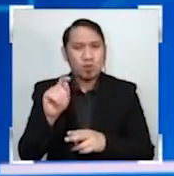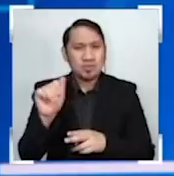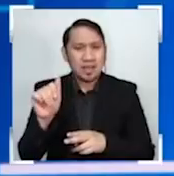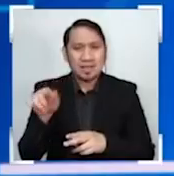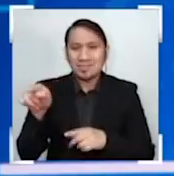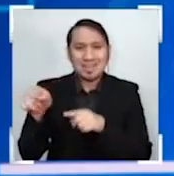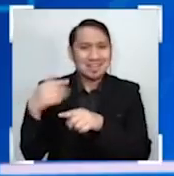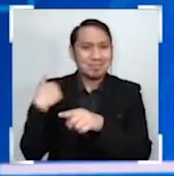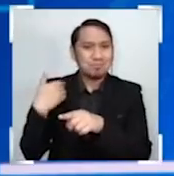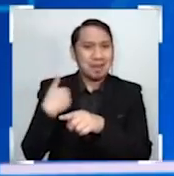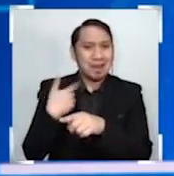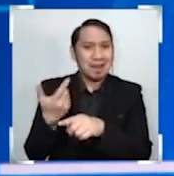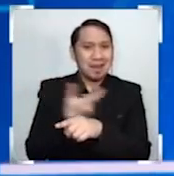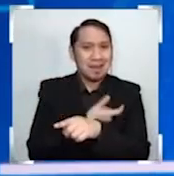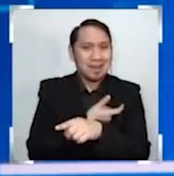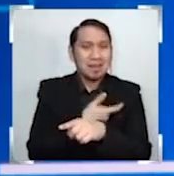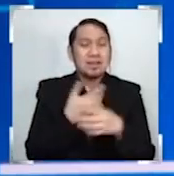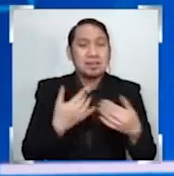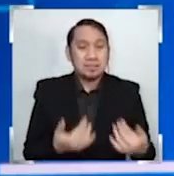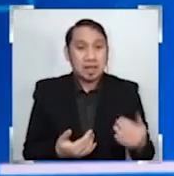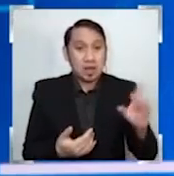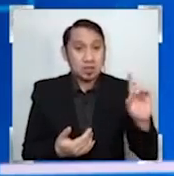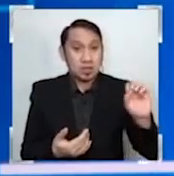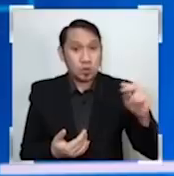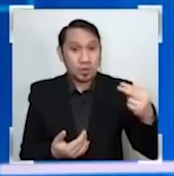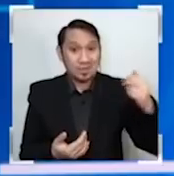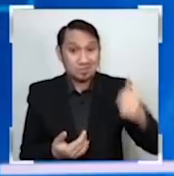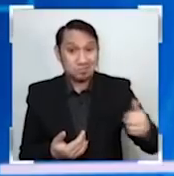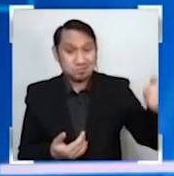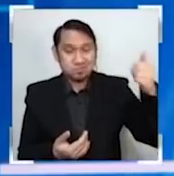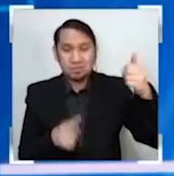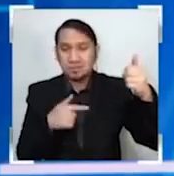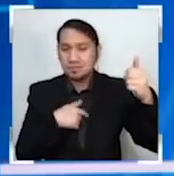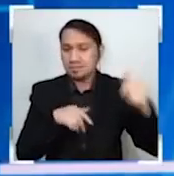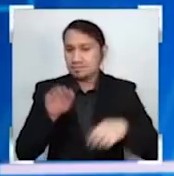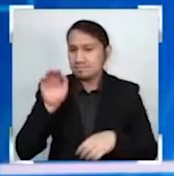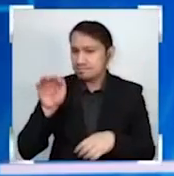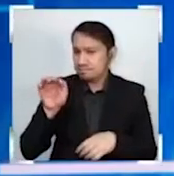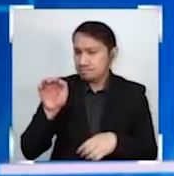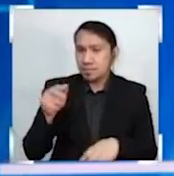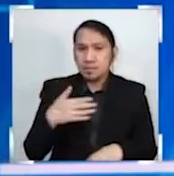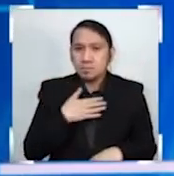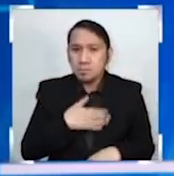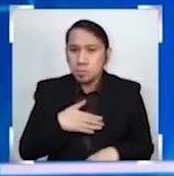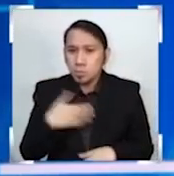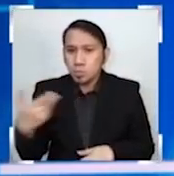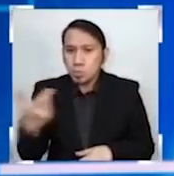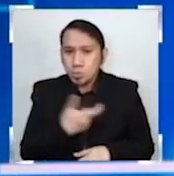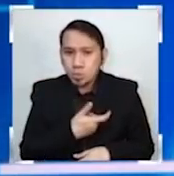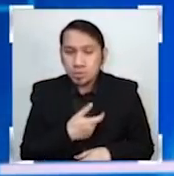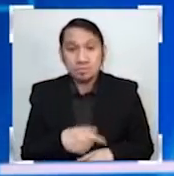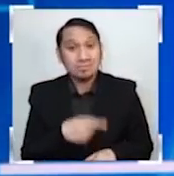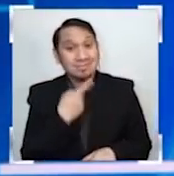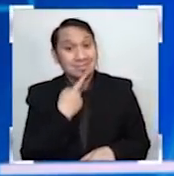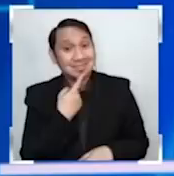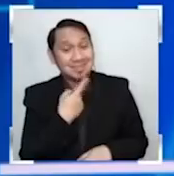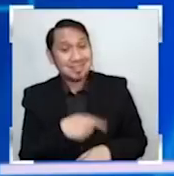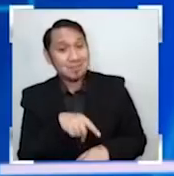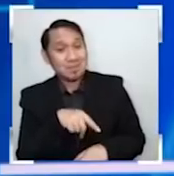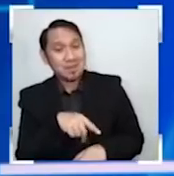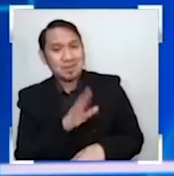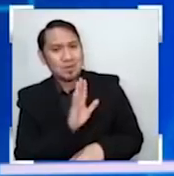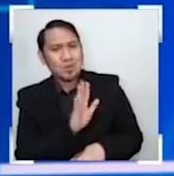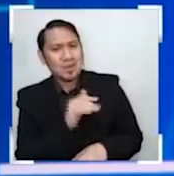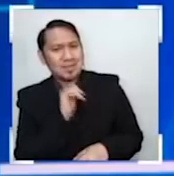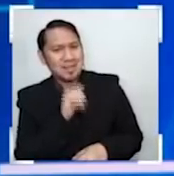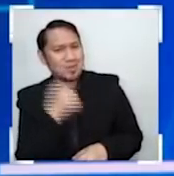COVID. Pati si Health Secretary Francisco Duque III na nawagan kay Acosta na magpabakuna na. Ang sabi ng PAU Chief, hindi siya kontra sa